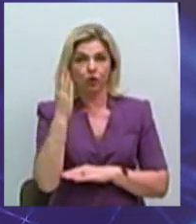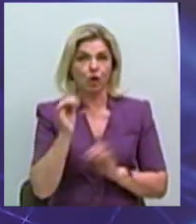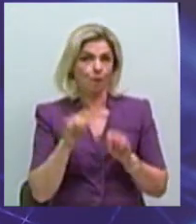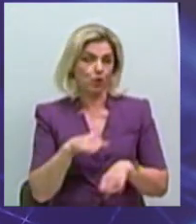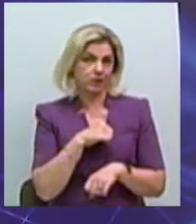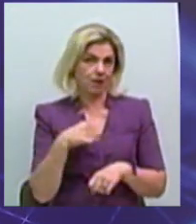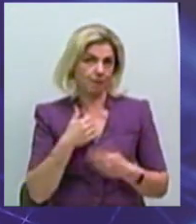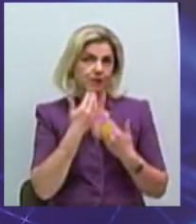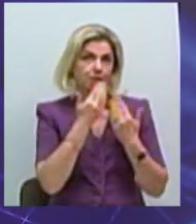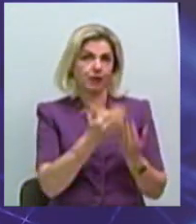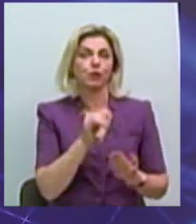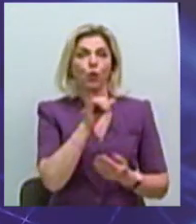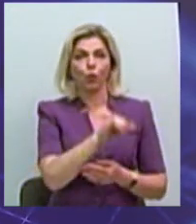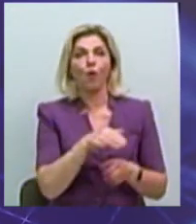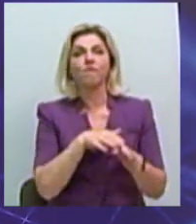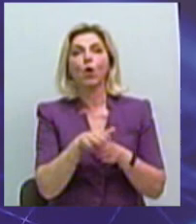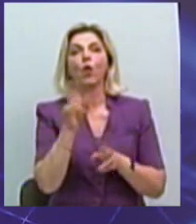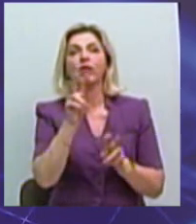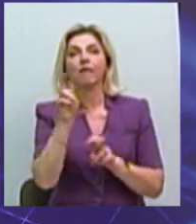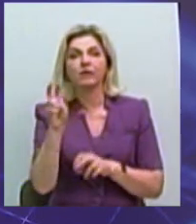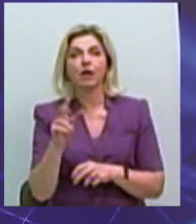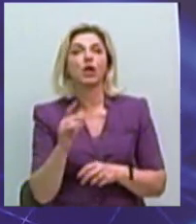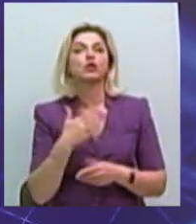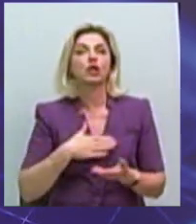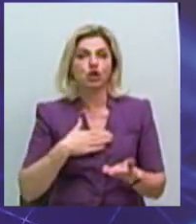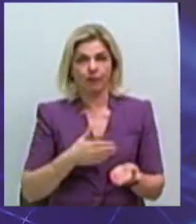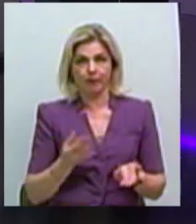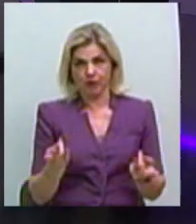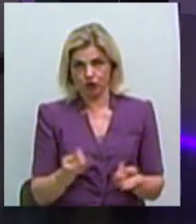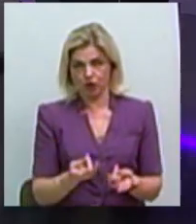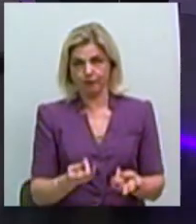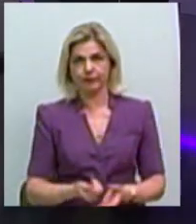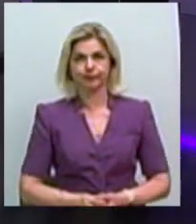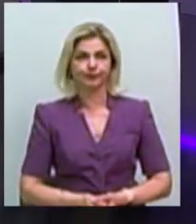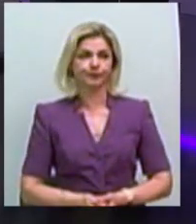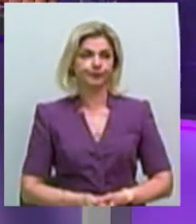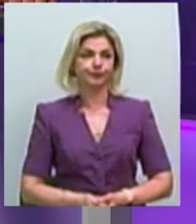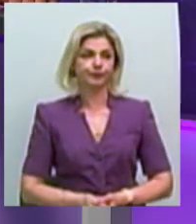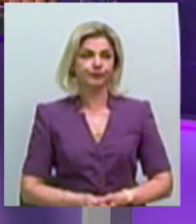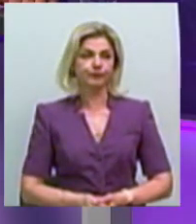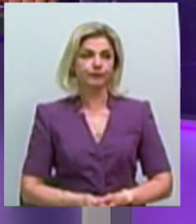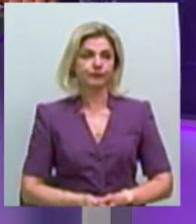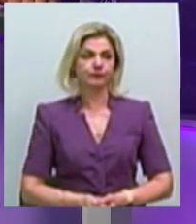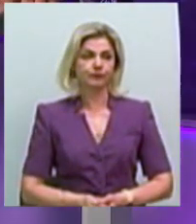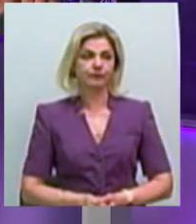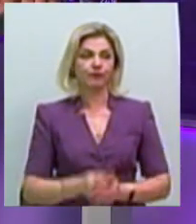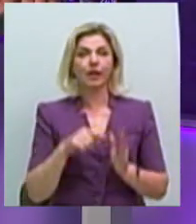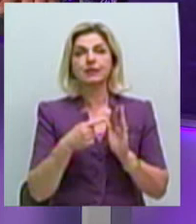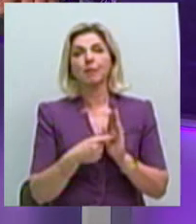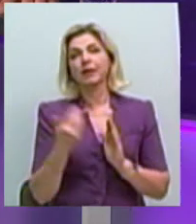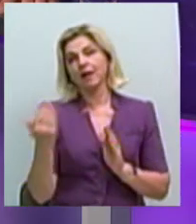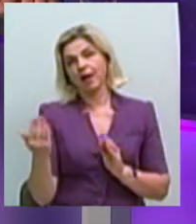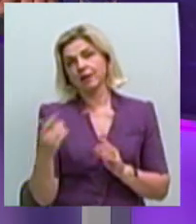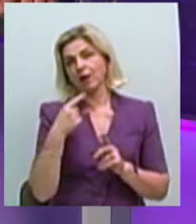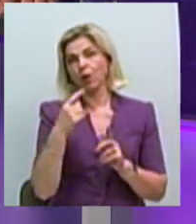у тих же ж виконавців, чому і навіщо. Дякую. Тепер, Геннадій, ваша черга, 30 секунд на запитання Русланові, і